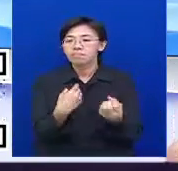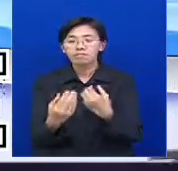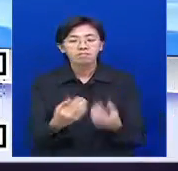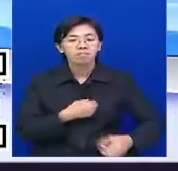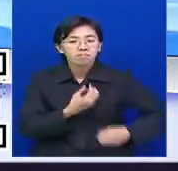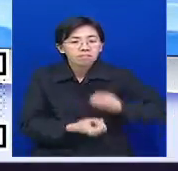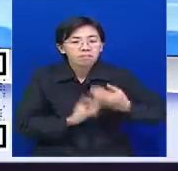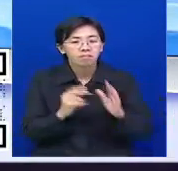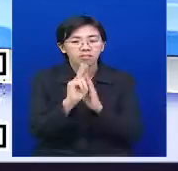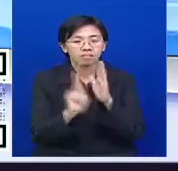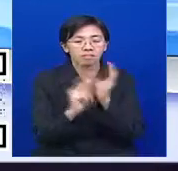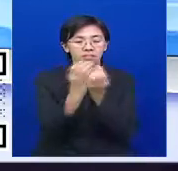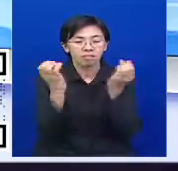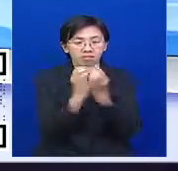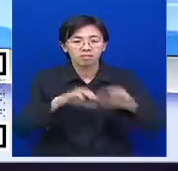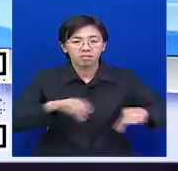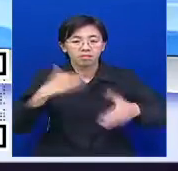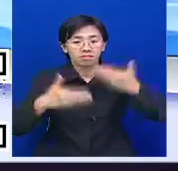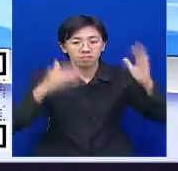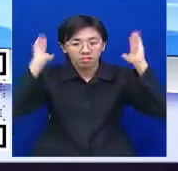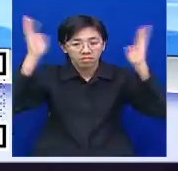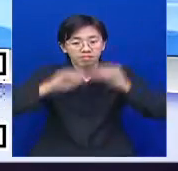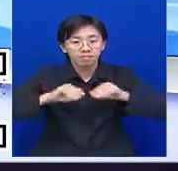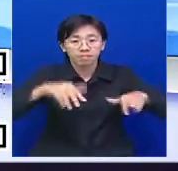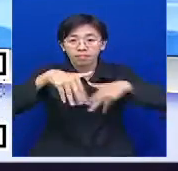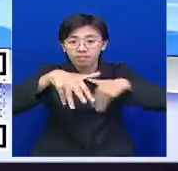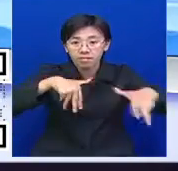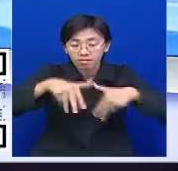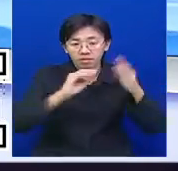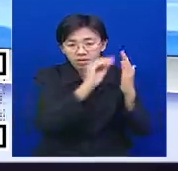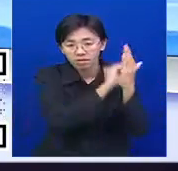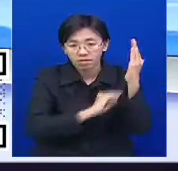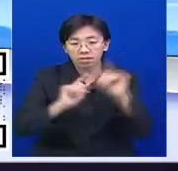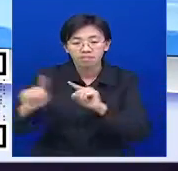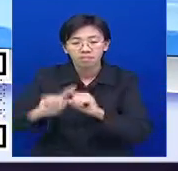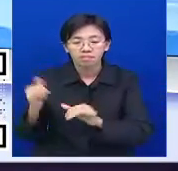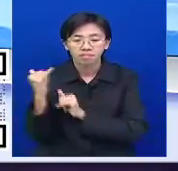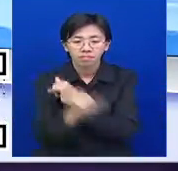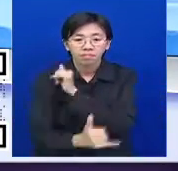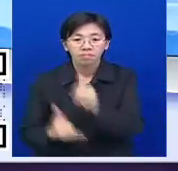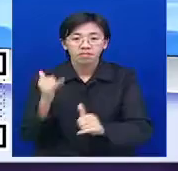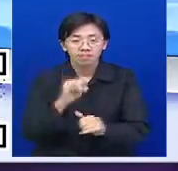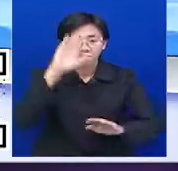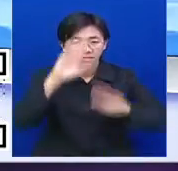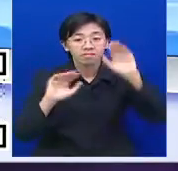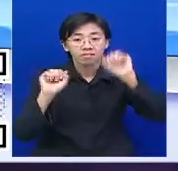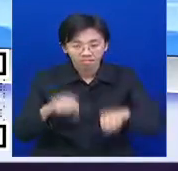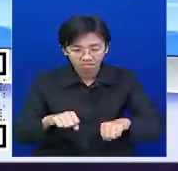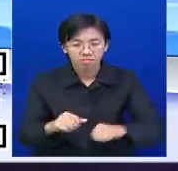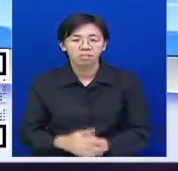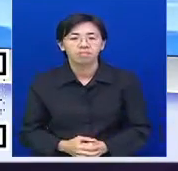นะคะพร้อมกับจัดกิจกรรมรณรงค์ประชาสัมพันธ์ให้ประชาชนในแต่ละพื้นที่ค่ะออกมาใช้สิทธิ์ออกเสียงให้มากที่สุดค่ะ